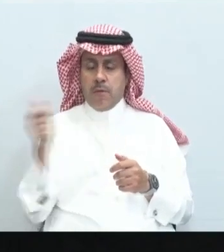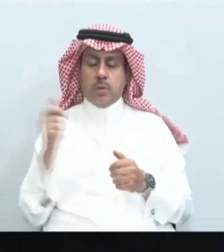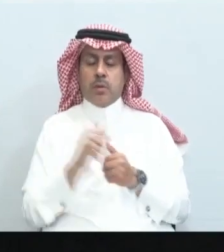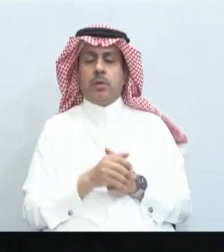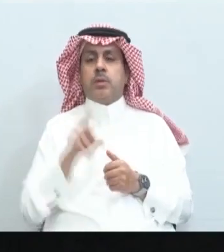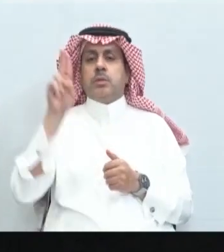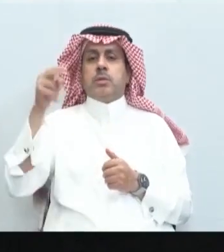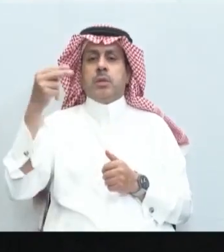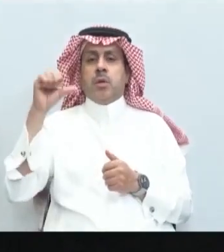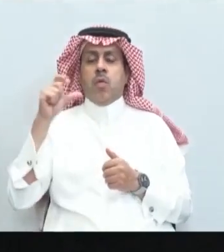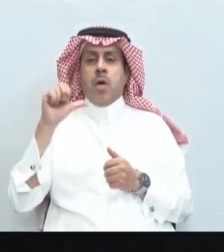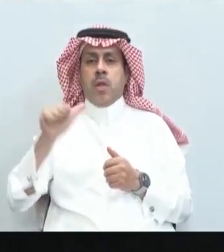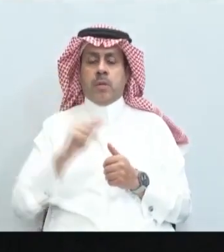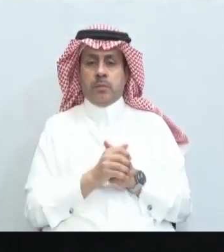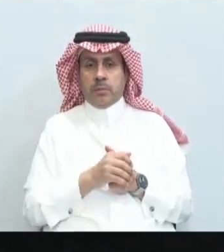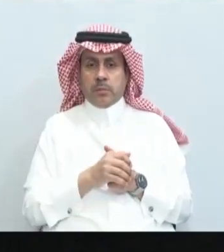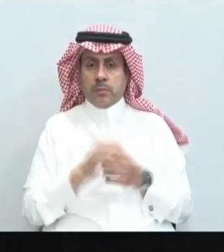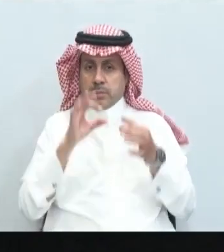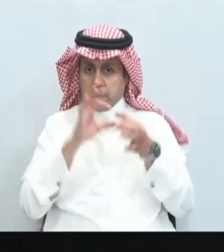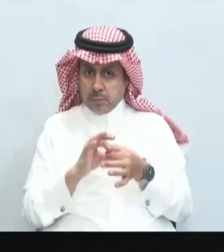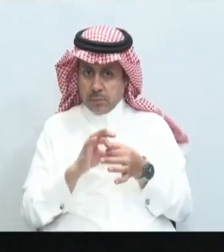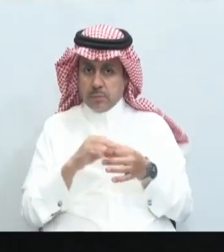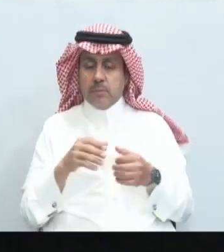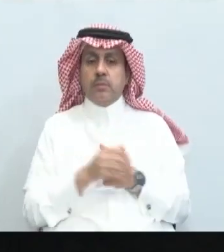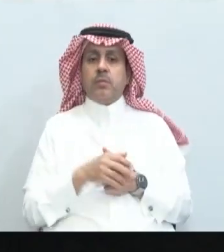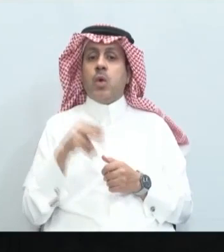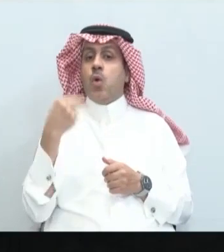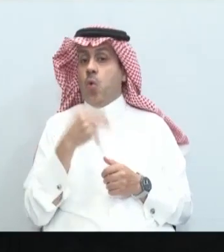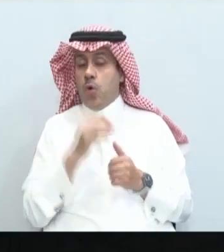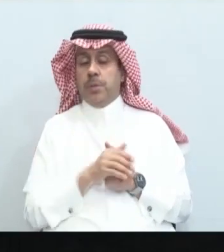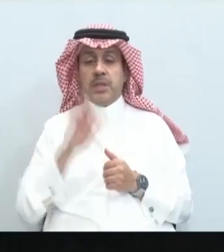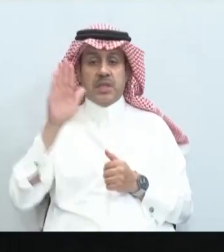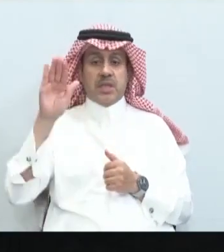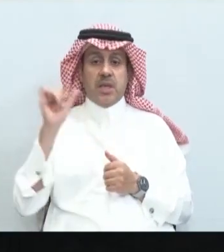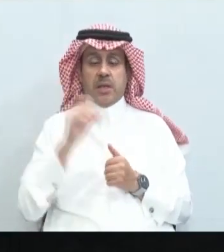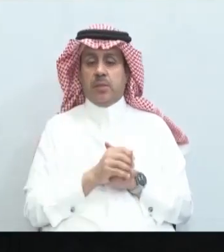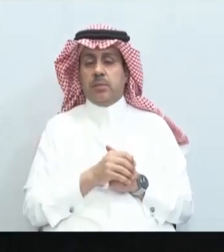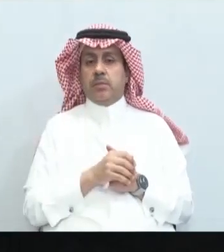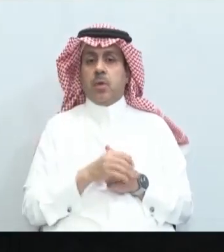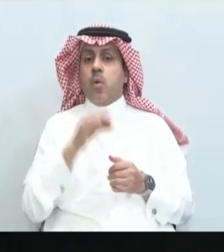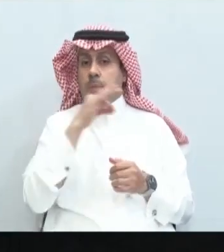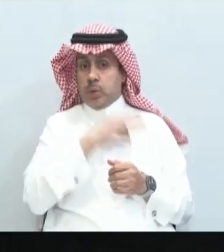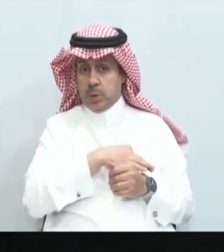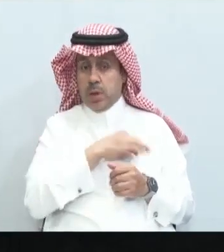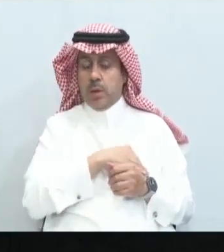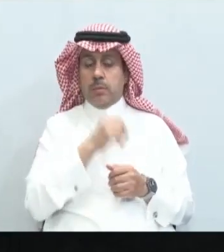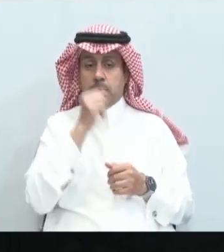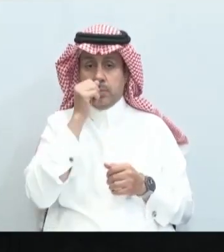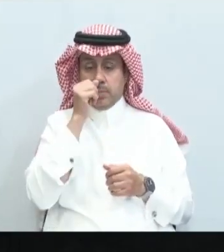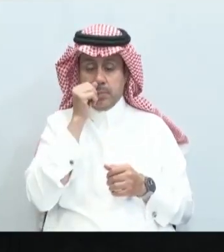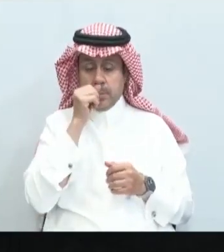فهنا نجد ان علاقه الدوله في هذا الامر ذات سياده وهناك مصلحه تحقق من